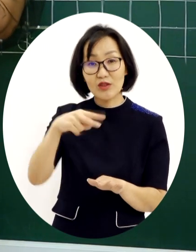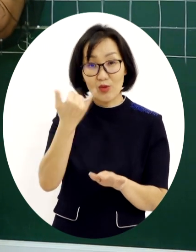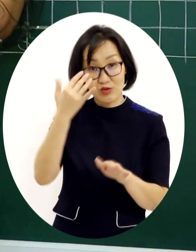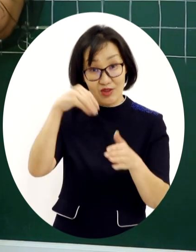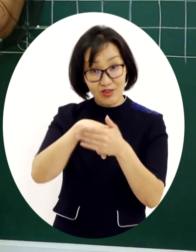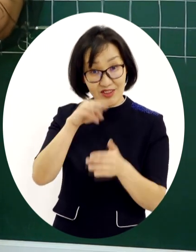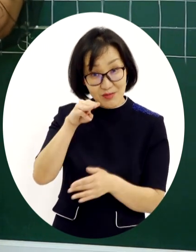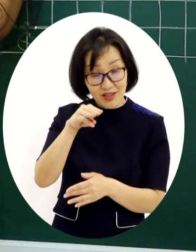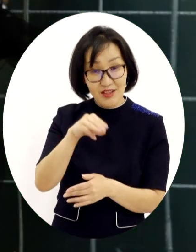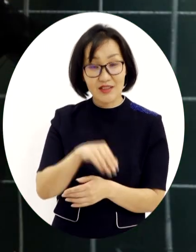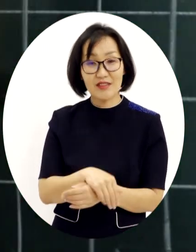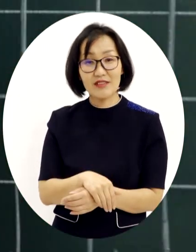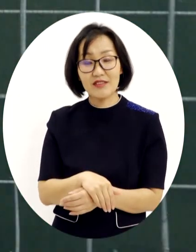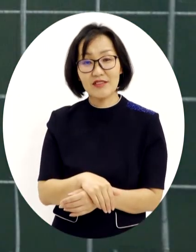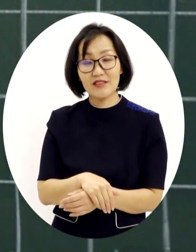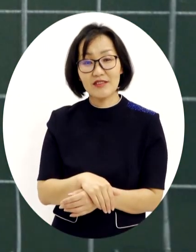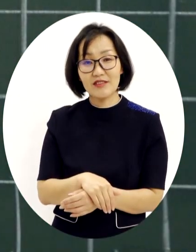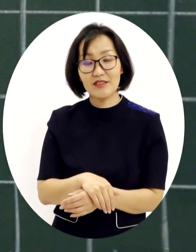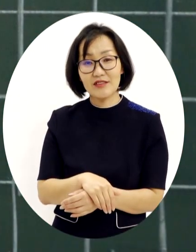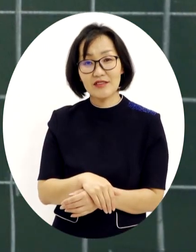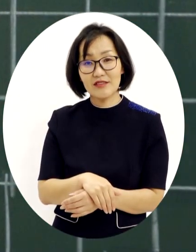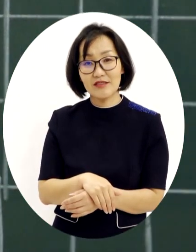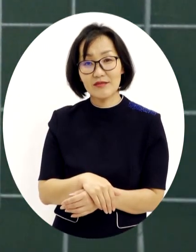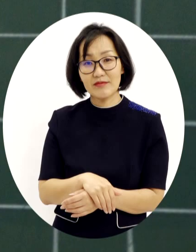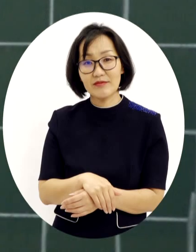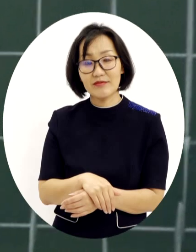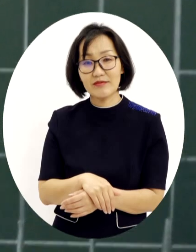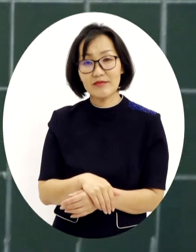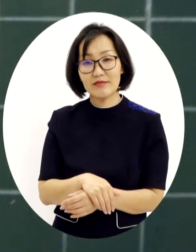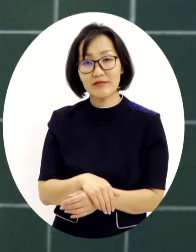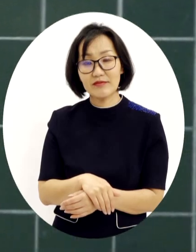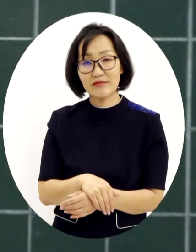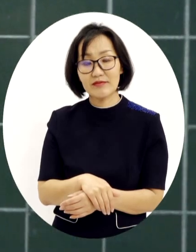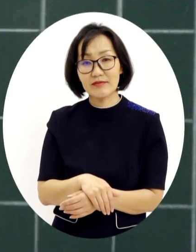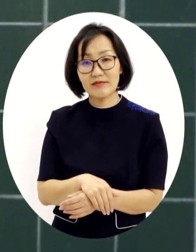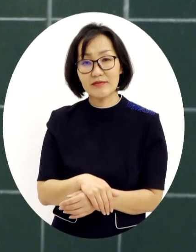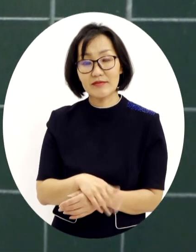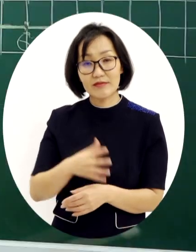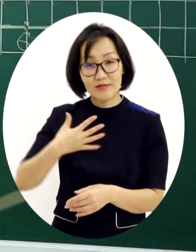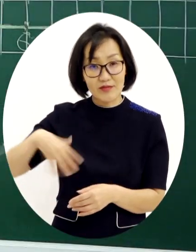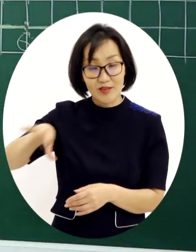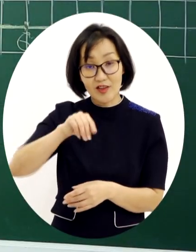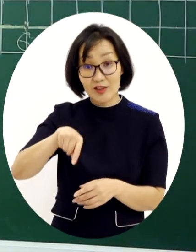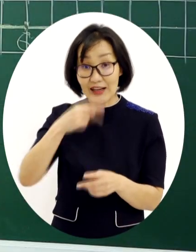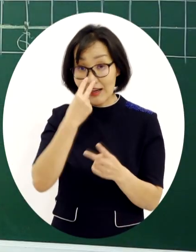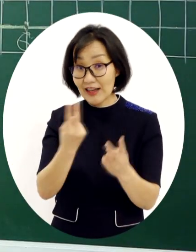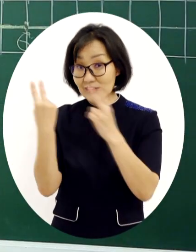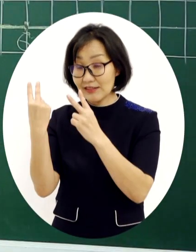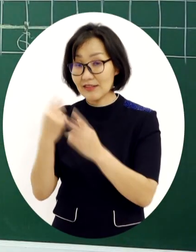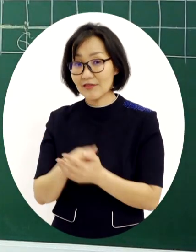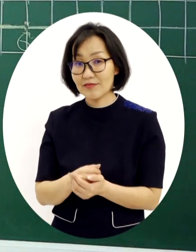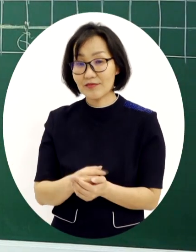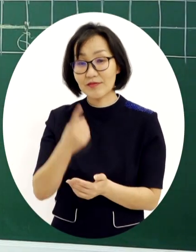3 литр ус орхоно ш. 6 удаа угаахад 3 литр ус орхоно. За, бүгдээрээ хараа